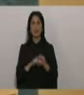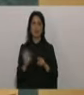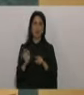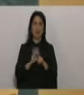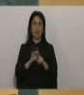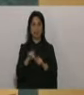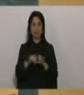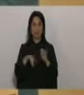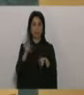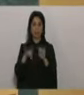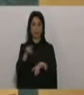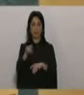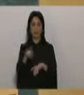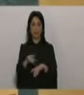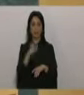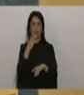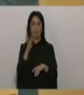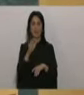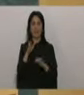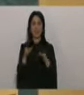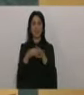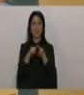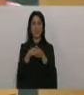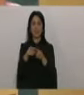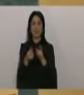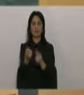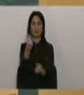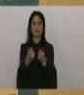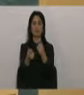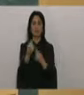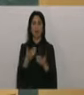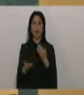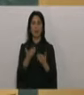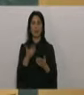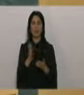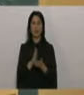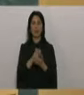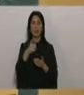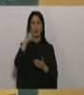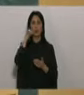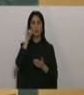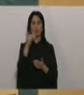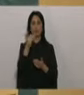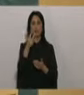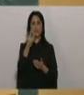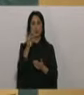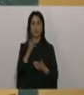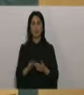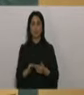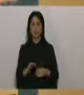გაღიზიანებას, რომელიც ნაცკლასტერის ერთი მიმართულებიდან წამოვიდა, ეს ალბათ არის გუშინდელ მათ 3%-იან